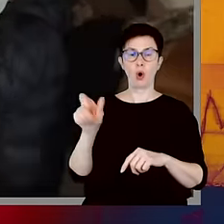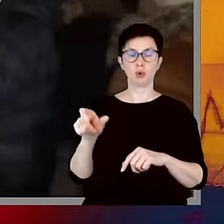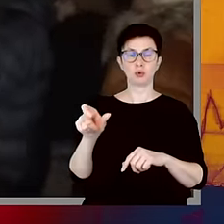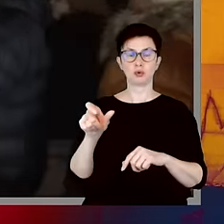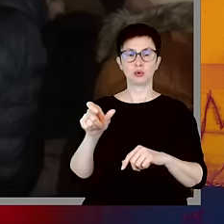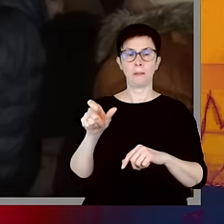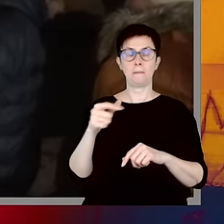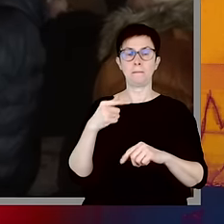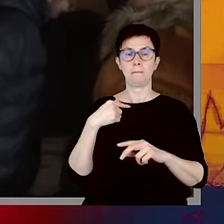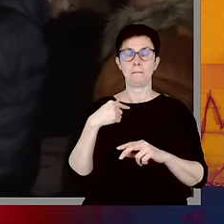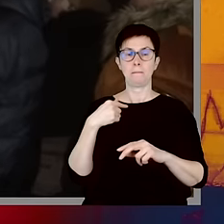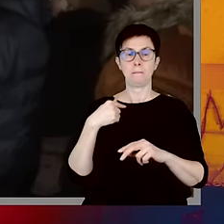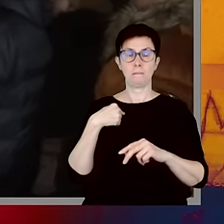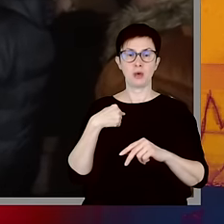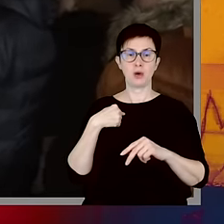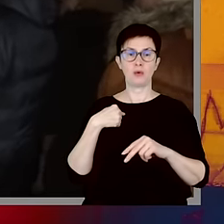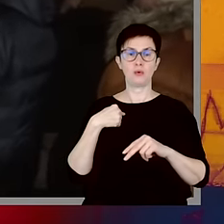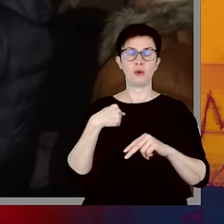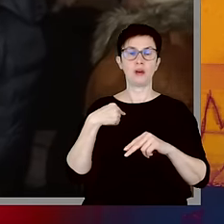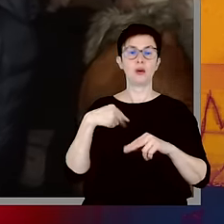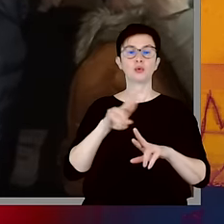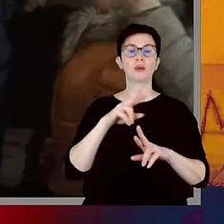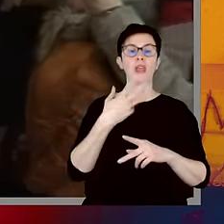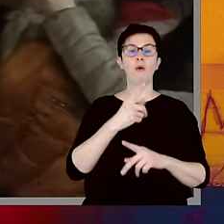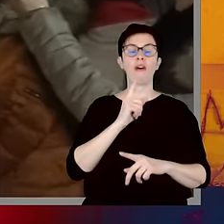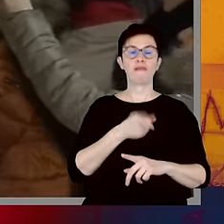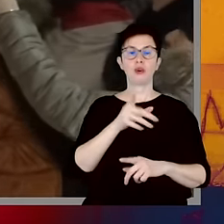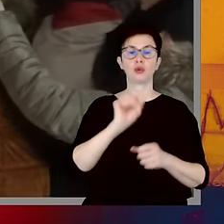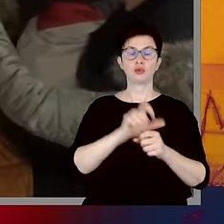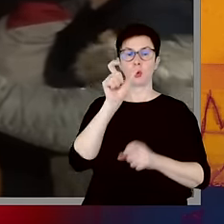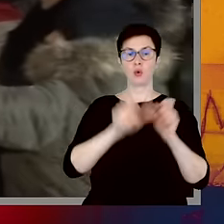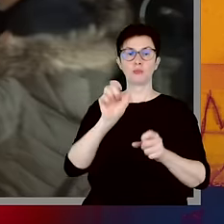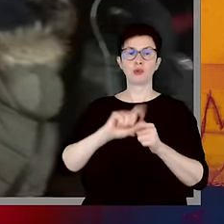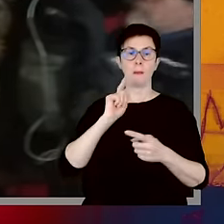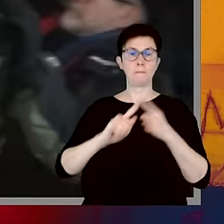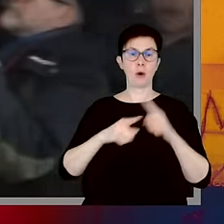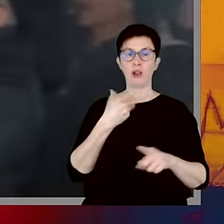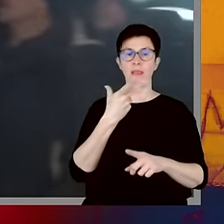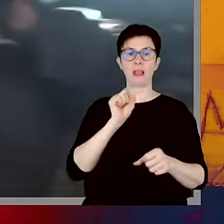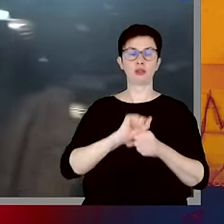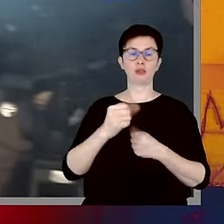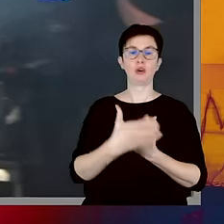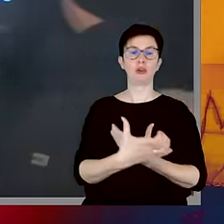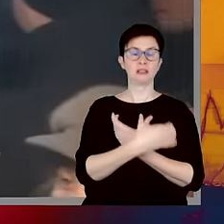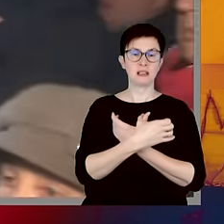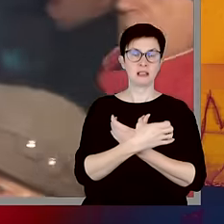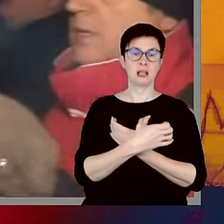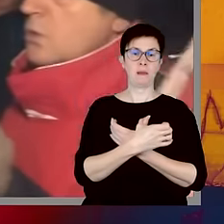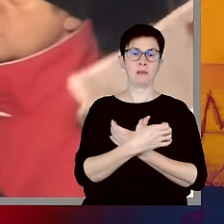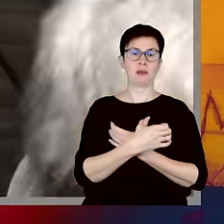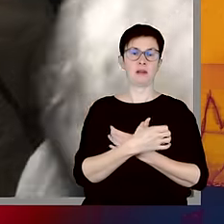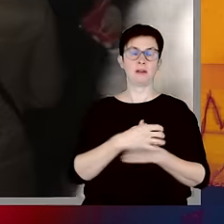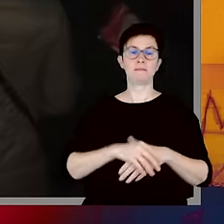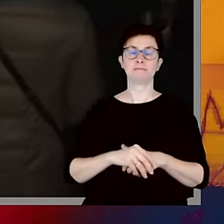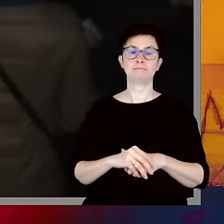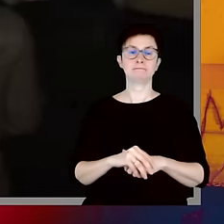uczestniczyły w wydawaniu tego wyroku, to są osoby, które są politykami, a nie sędziami, osobami o nieposzlakowanej opinii. To chodzi o